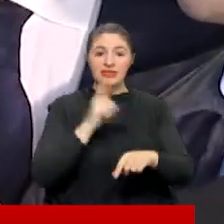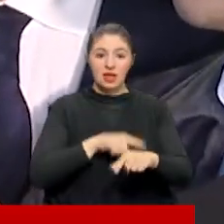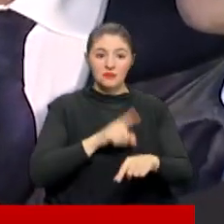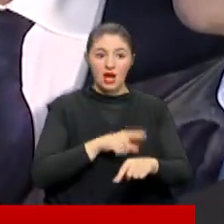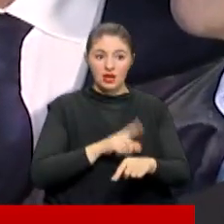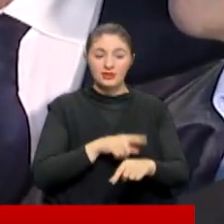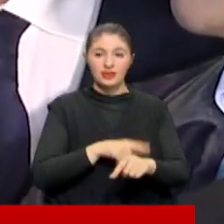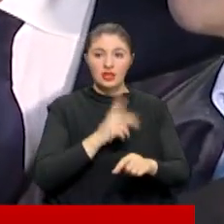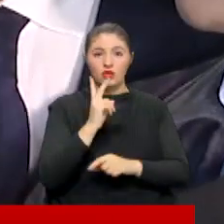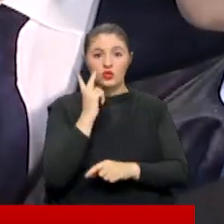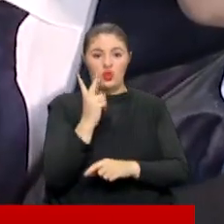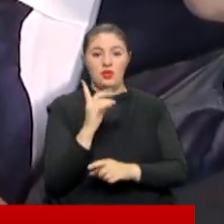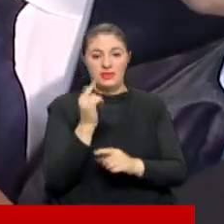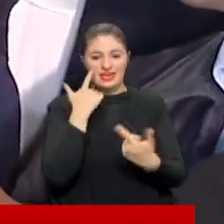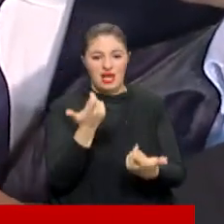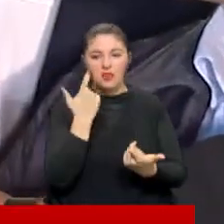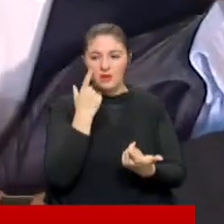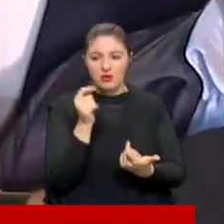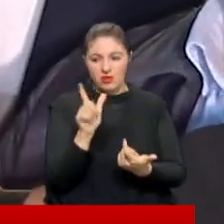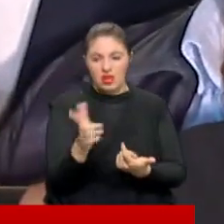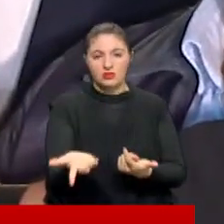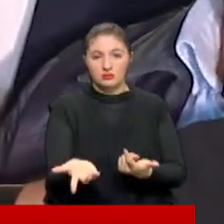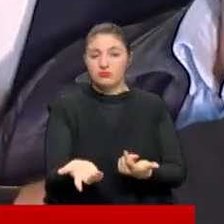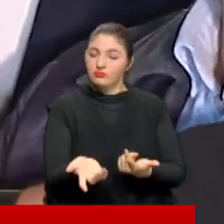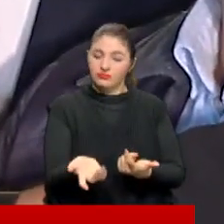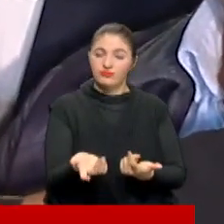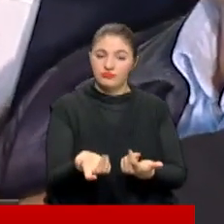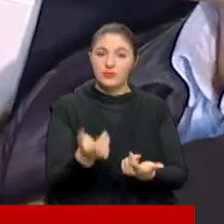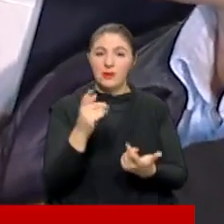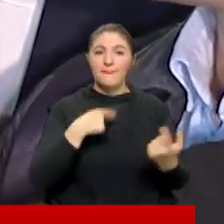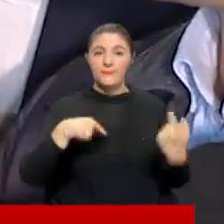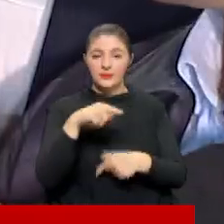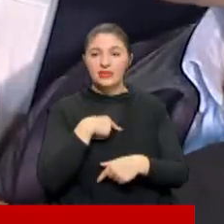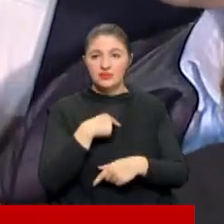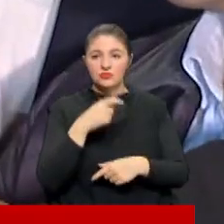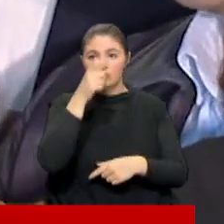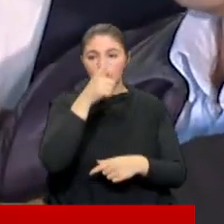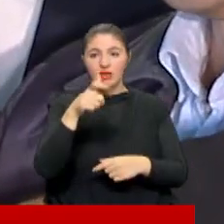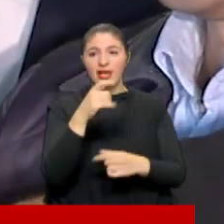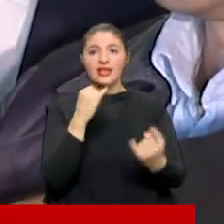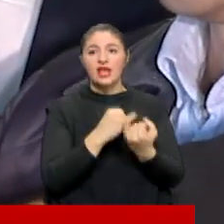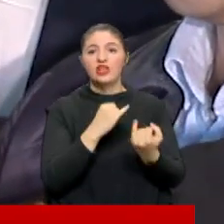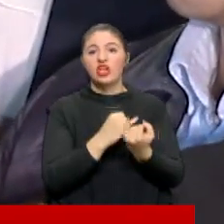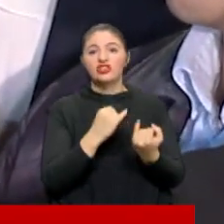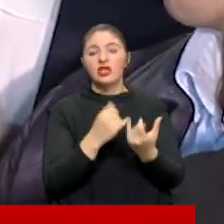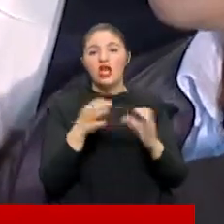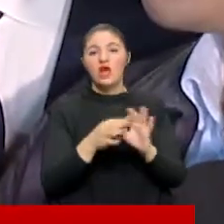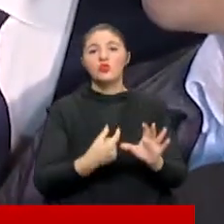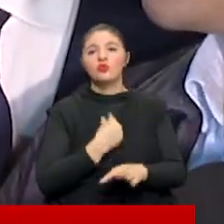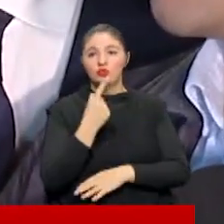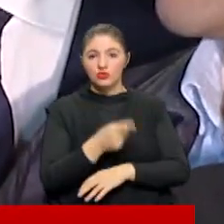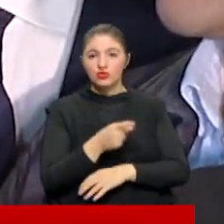zamanlamasına yönelik de bir dikkatle bakmak gerekiyor ama bizim Türkiye'nin kardeşliği ile ilgili